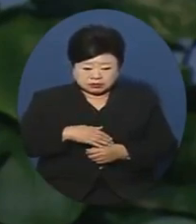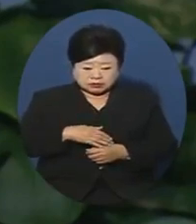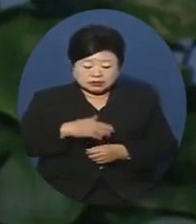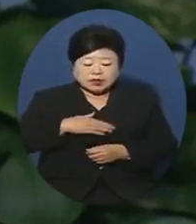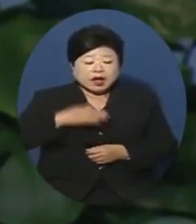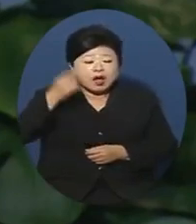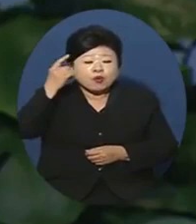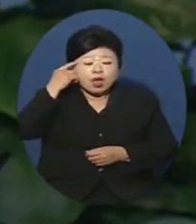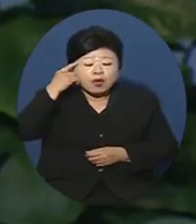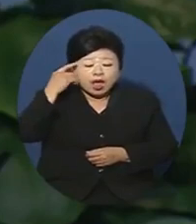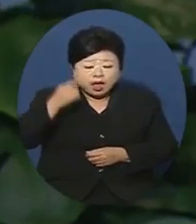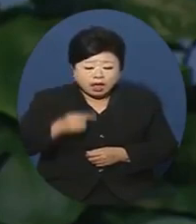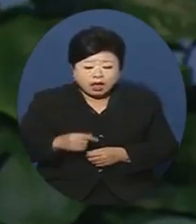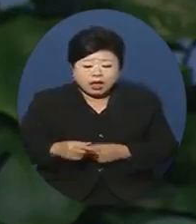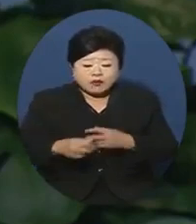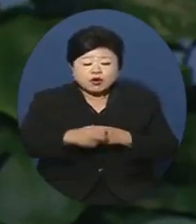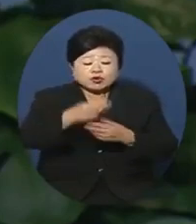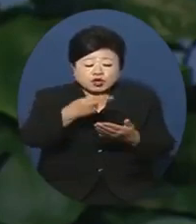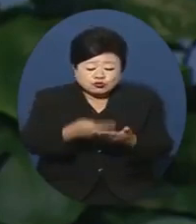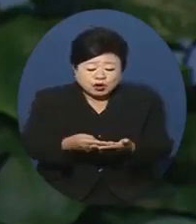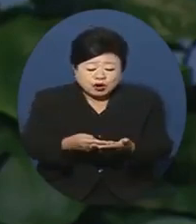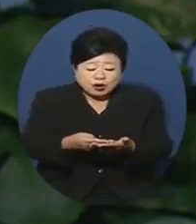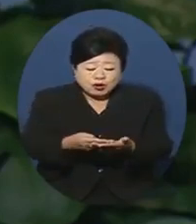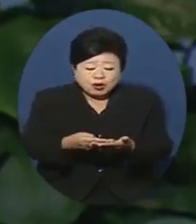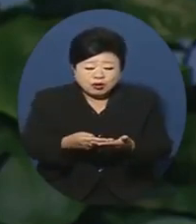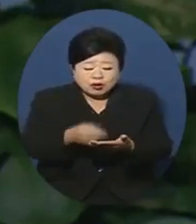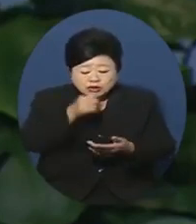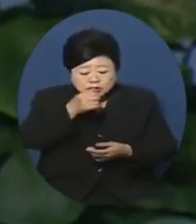내가 왜 병원에